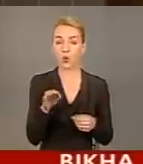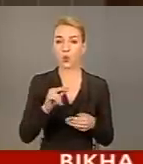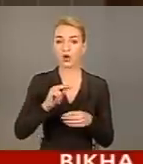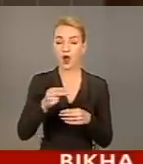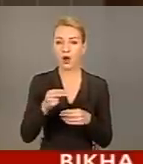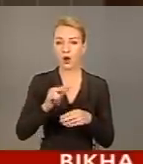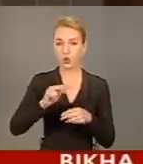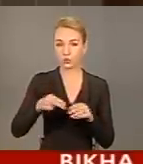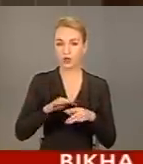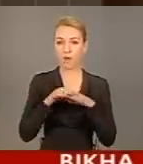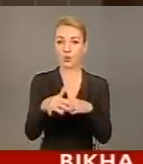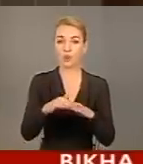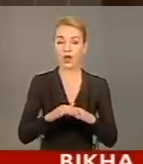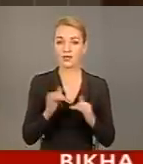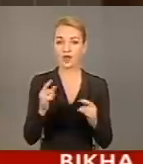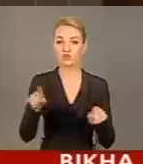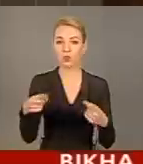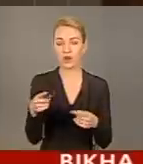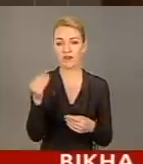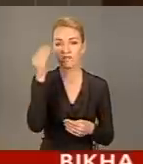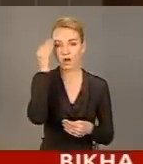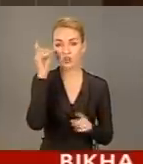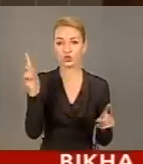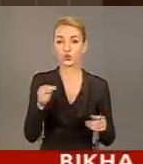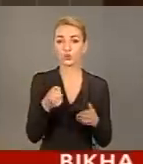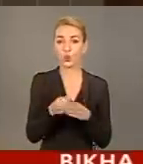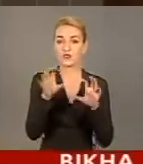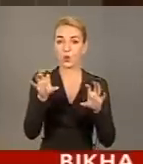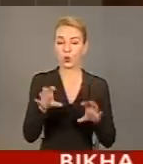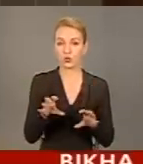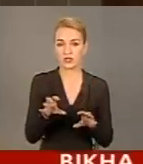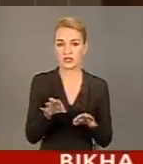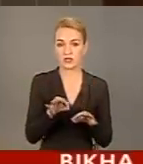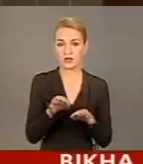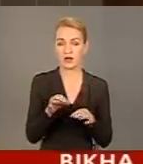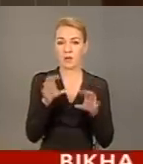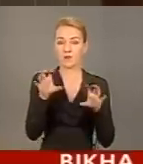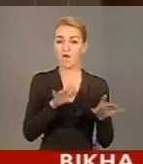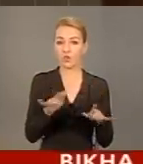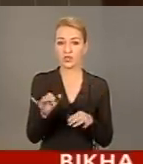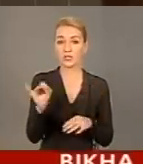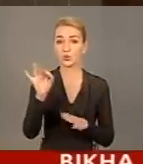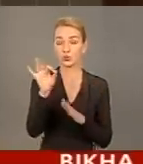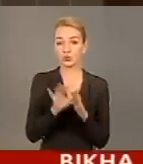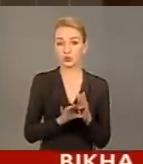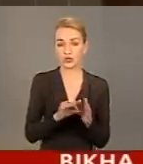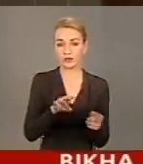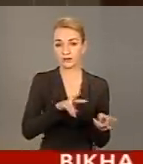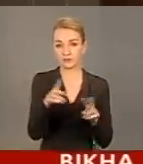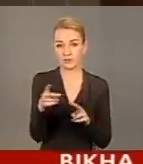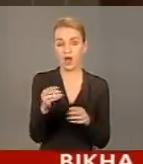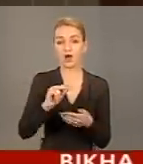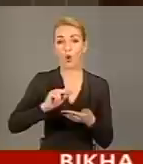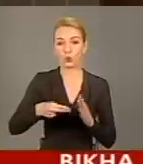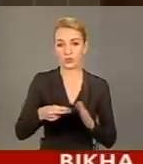рахунках прогнали для створення враження щодо законності правочинів. І тут же вигнали на рахунки підконтрольних